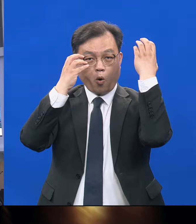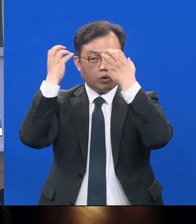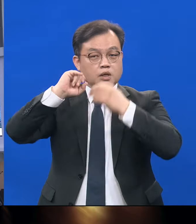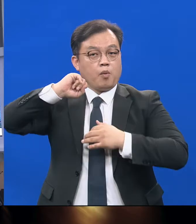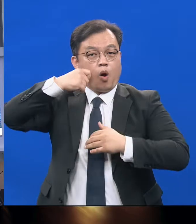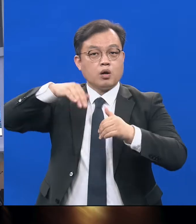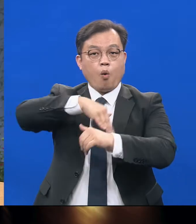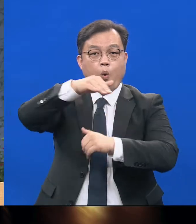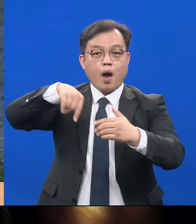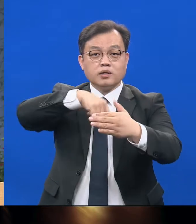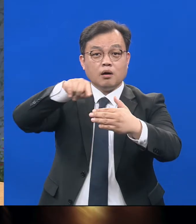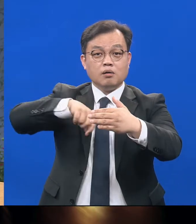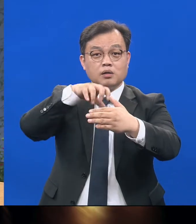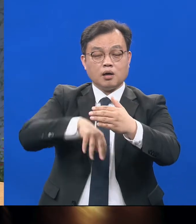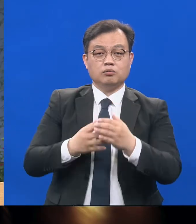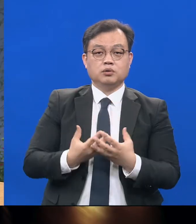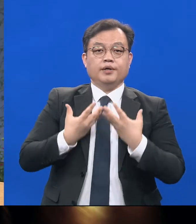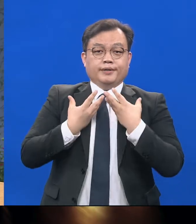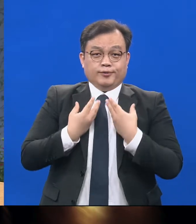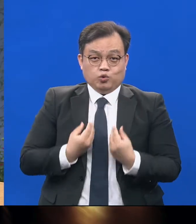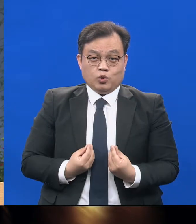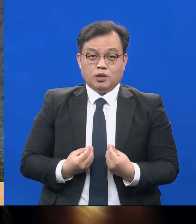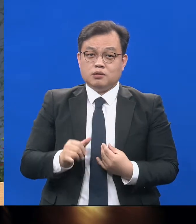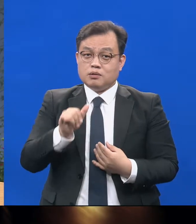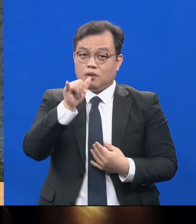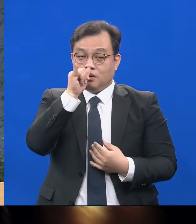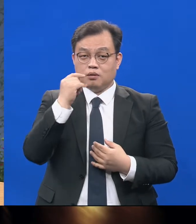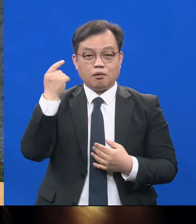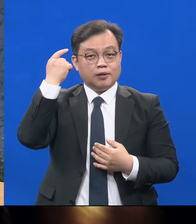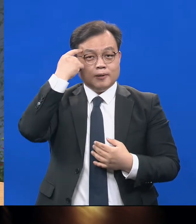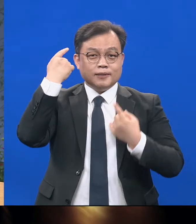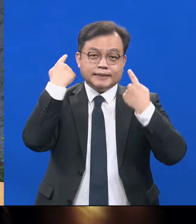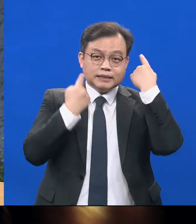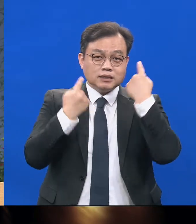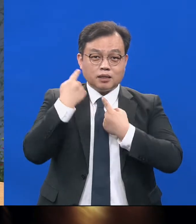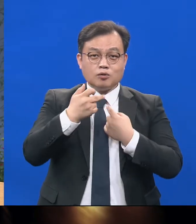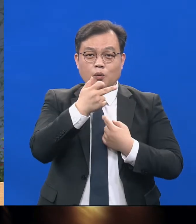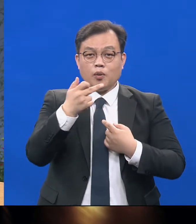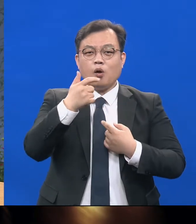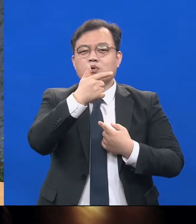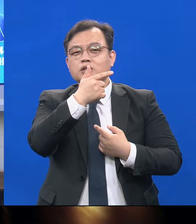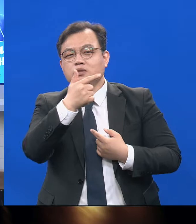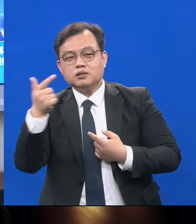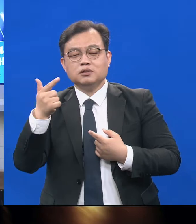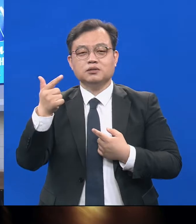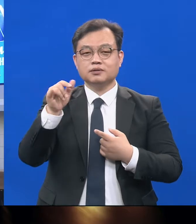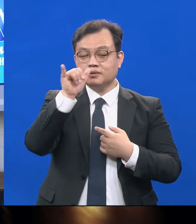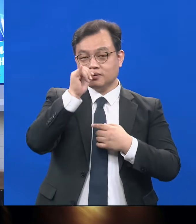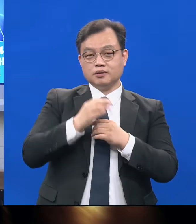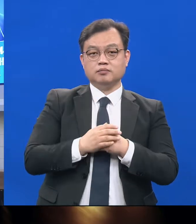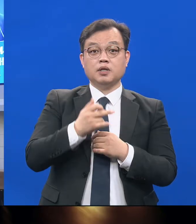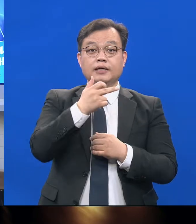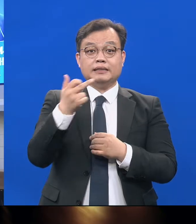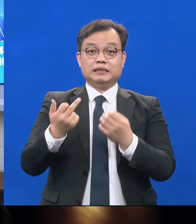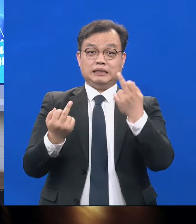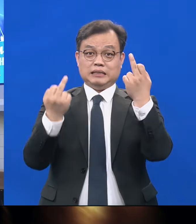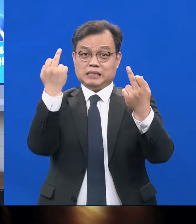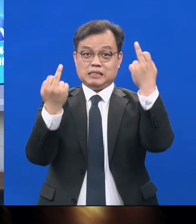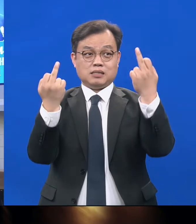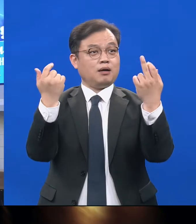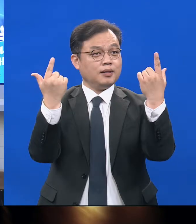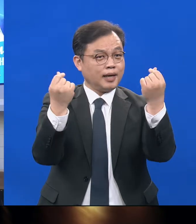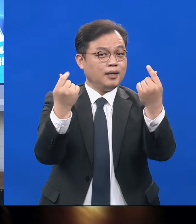환경 가운데 좌절감이 있고 정신적 상처가 말로 다 할 수가 없었어요. 큰 산 같은